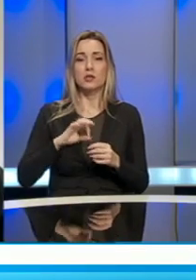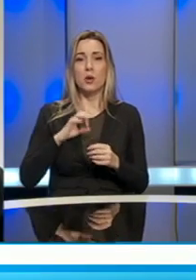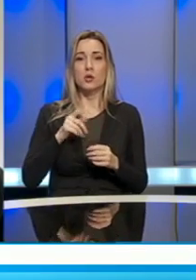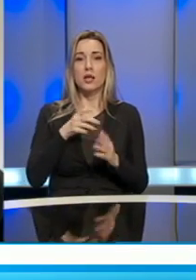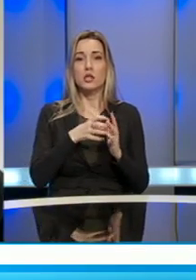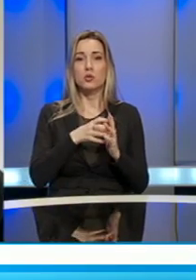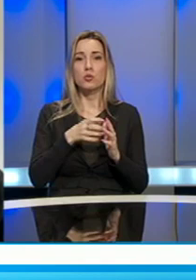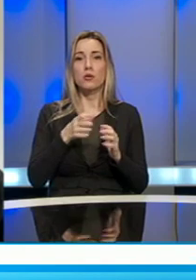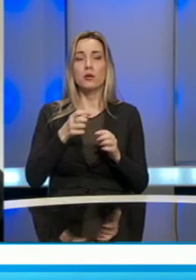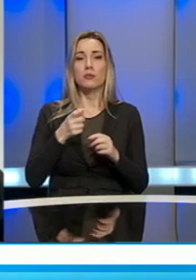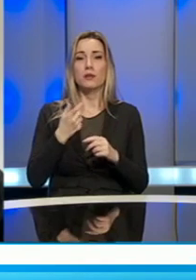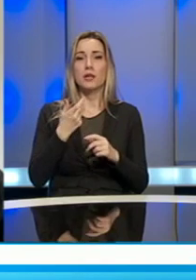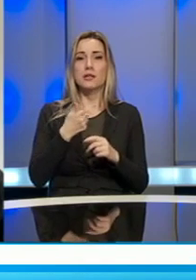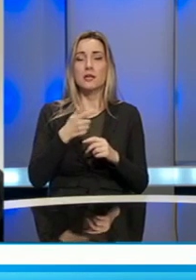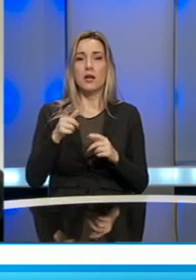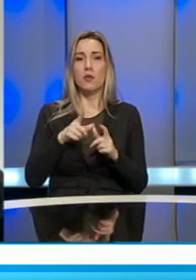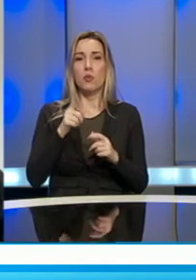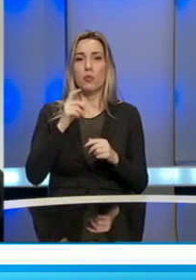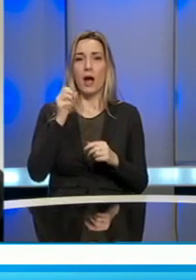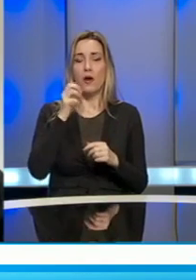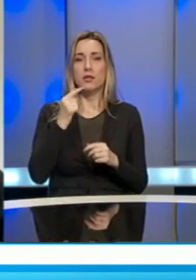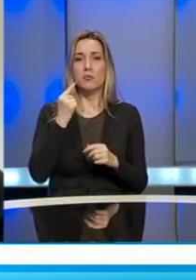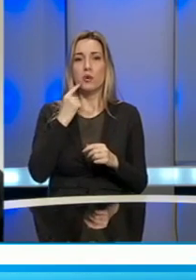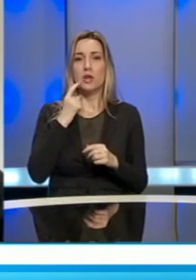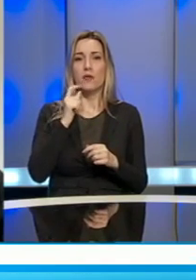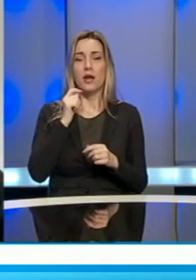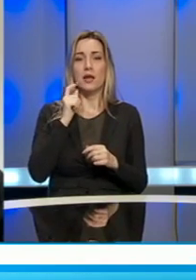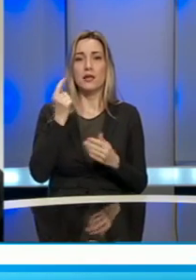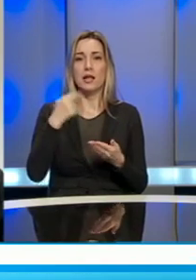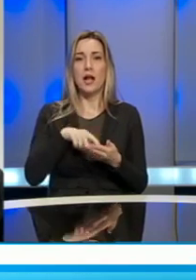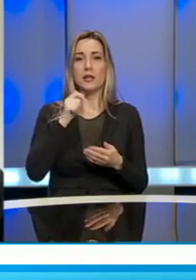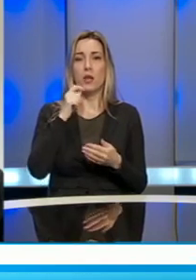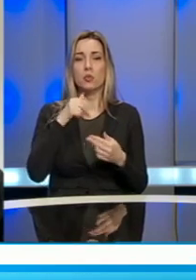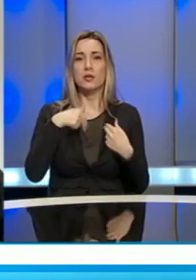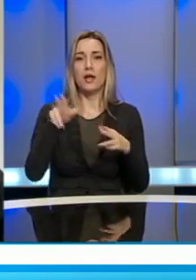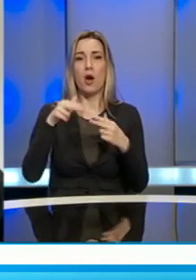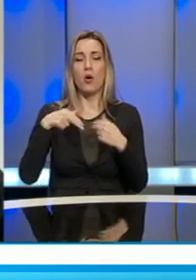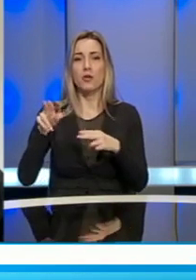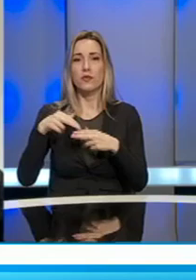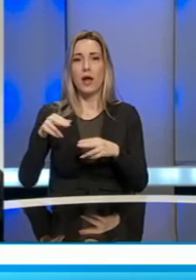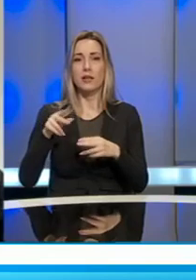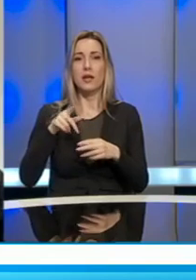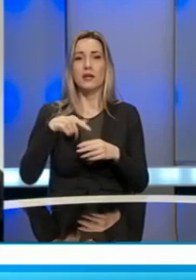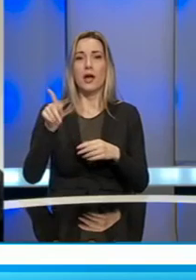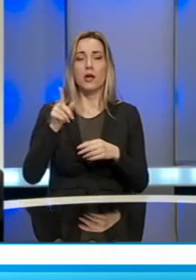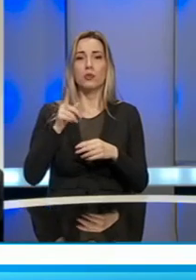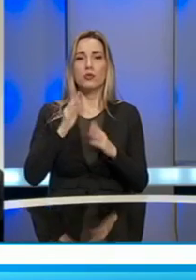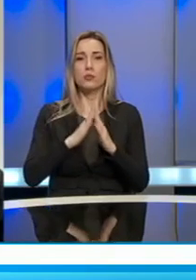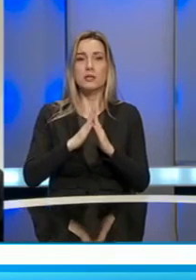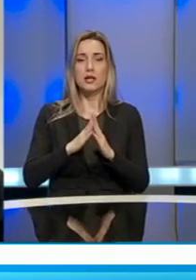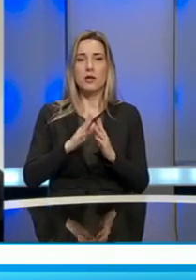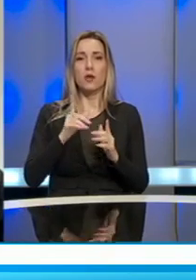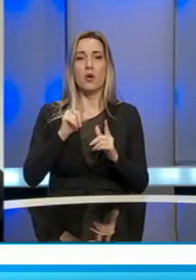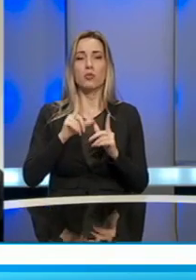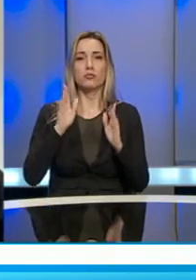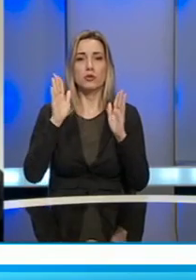su duge cijevi na ulicama u Africi, recimo pokušavaju hiljade ljudi da odvrate, da učestvuju u vjerskim obredima, da idu u crkve, da idu u